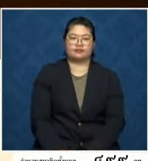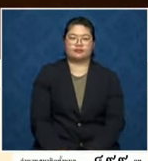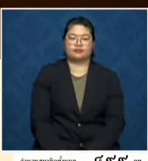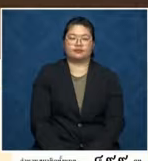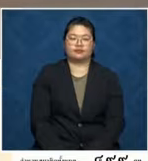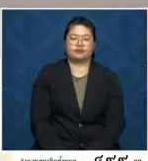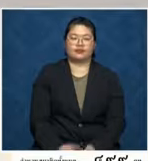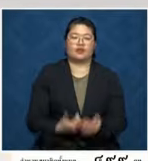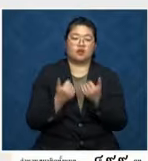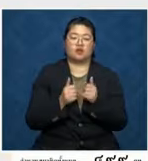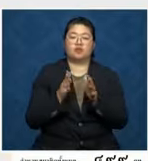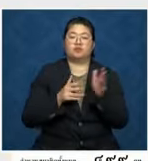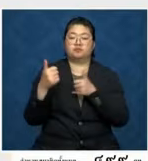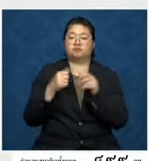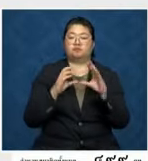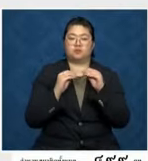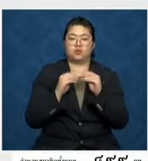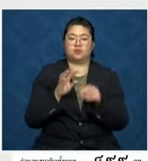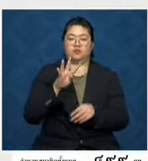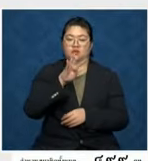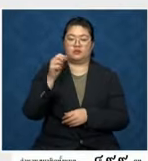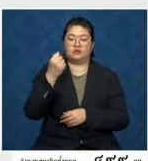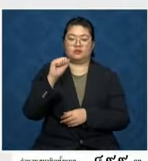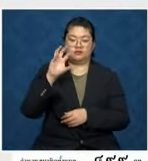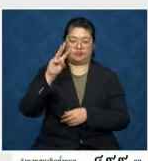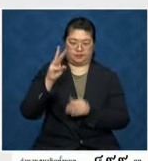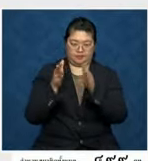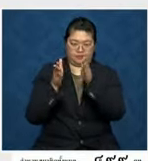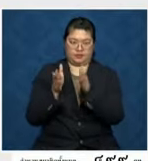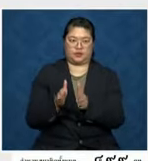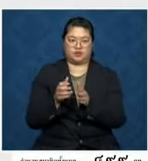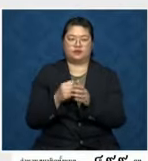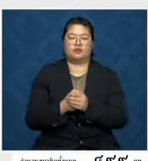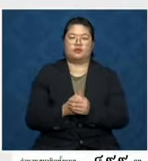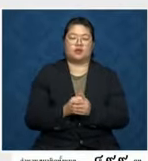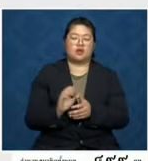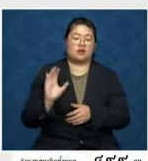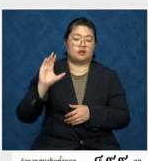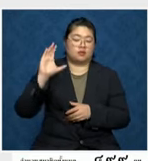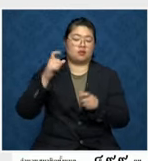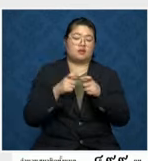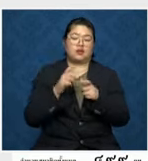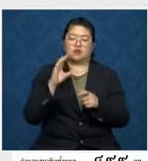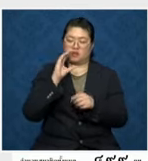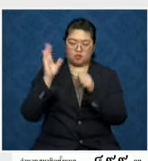ครับองค์ประชุมตอนนี้416นะครับบวกที่แสดงตนด้วย